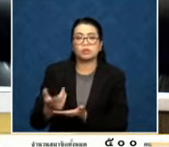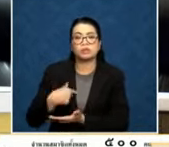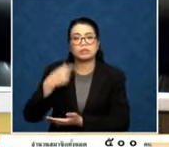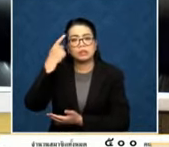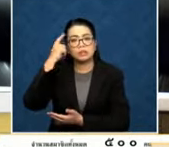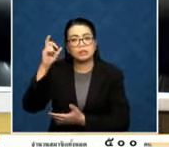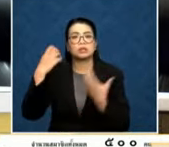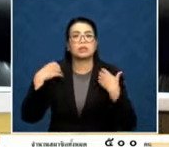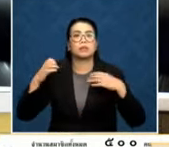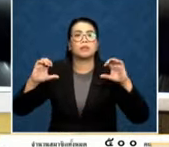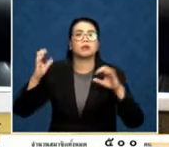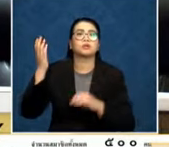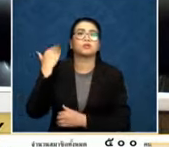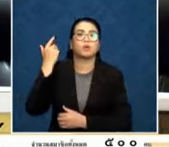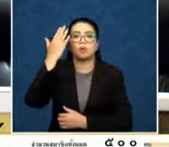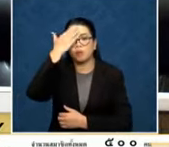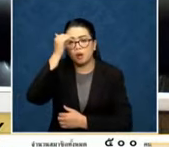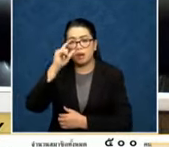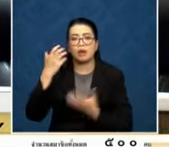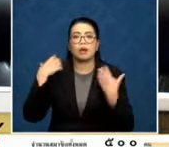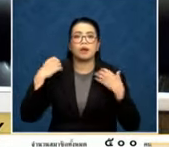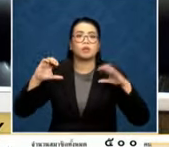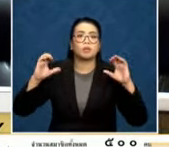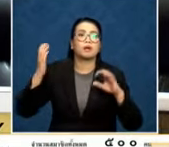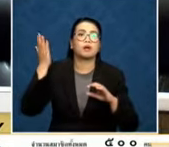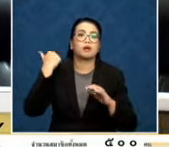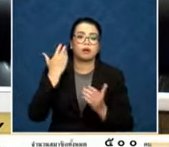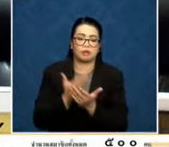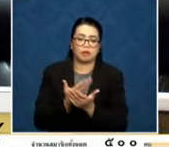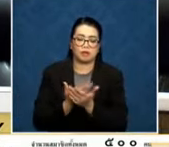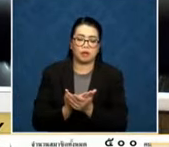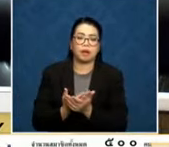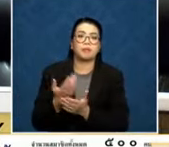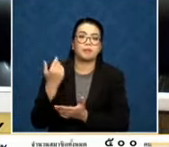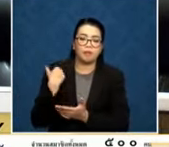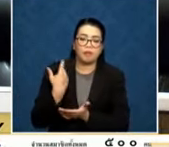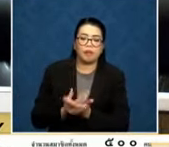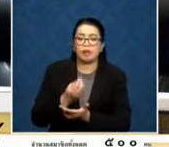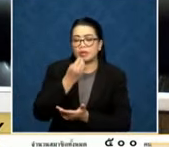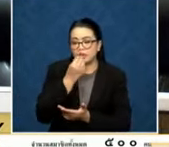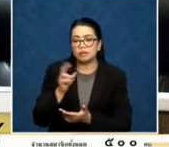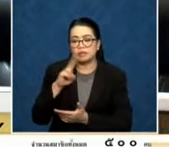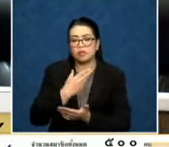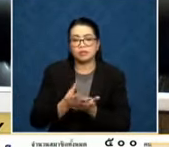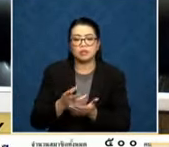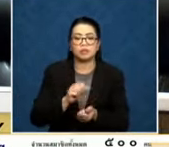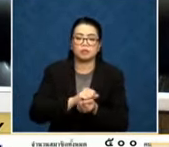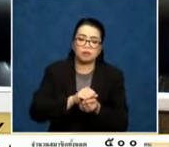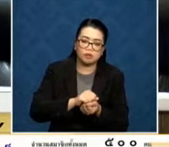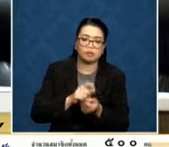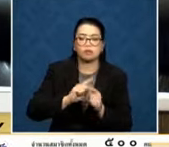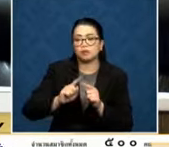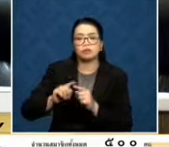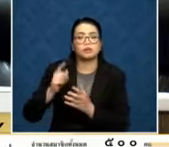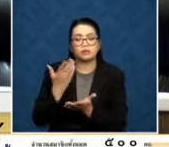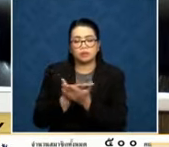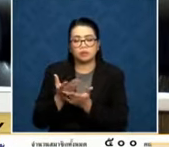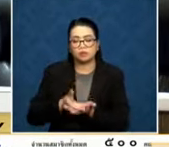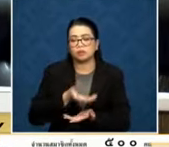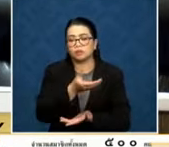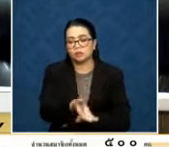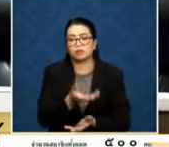รัฐบาลชุดก่อนครับเพราะรัฐบาลชุดก่อนเขามีสาธารณูประโภคที่หยิบยื่นให้อัน